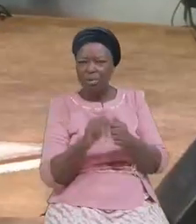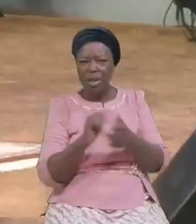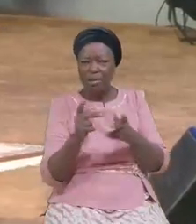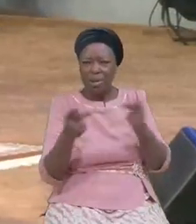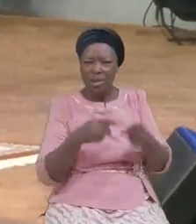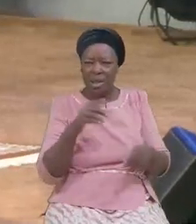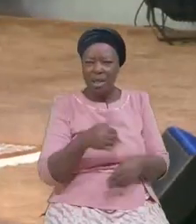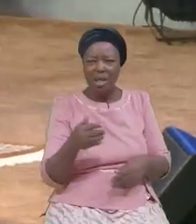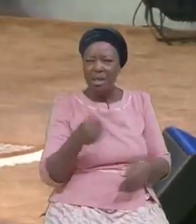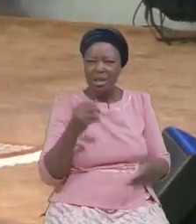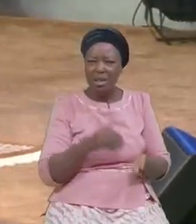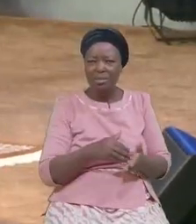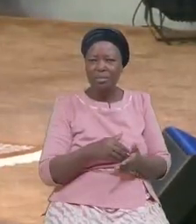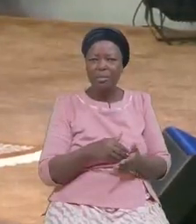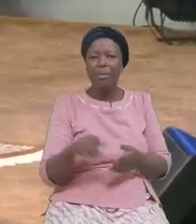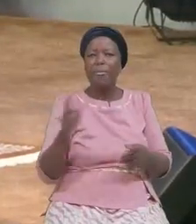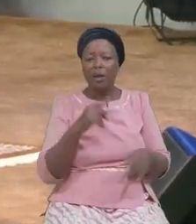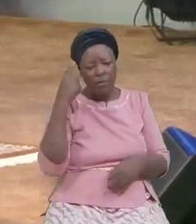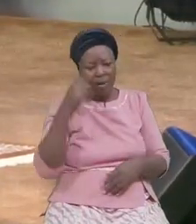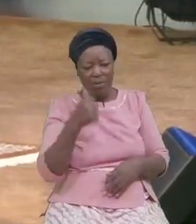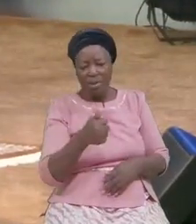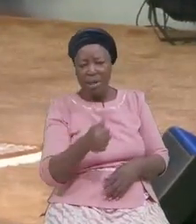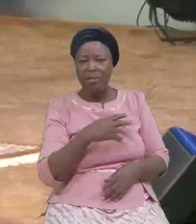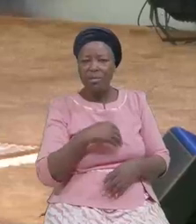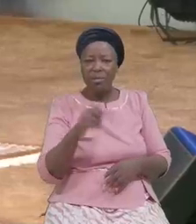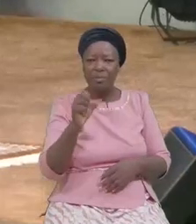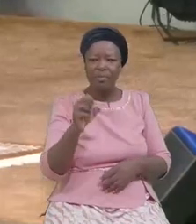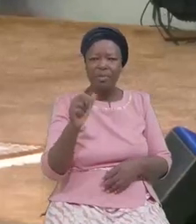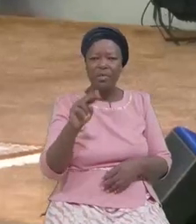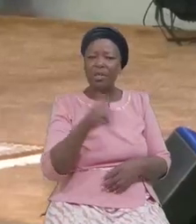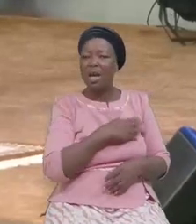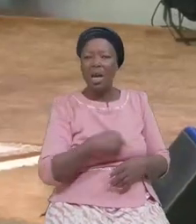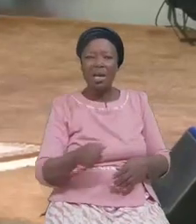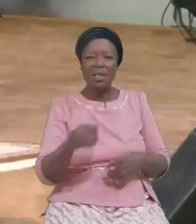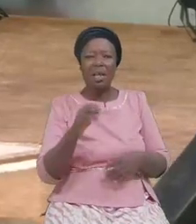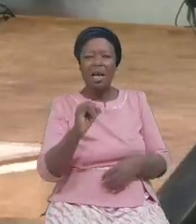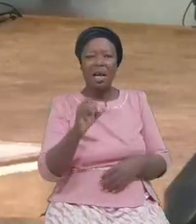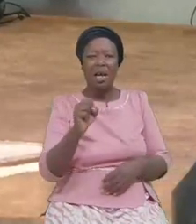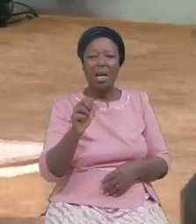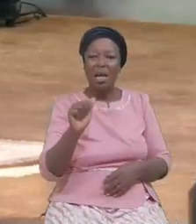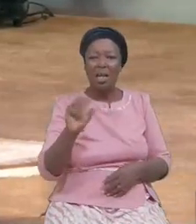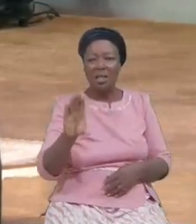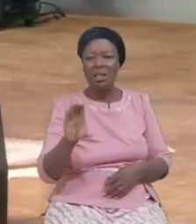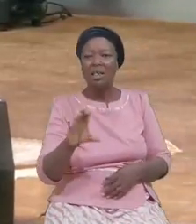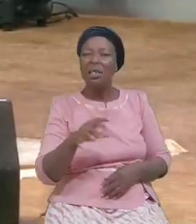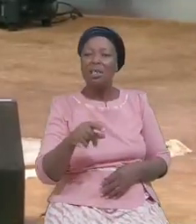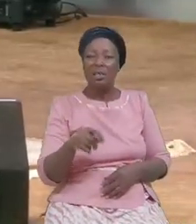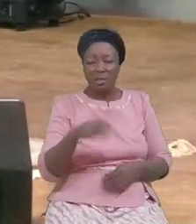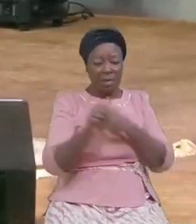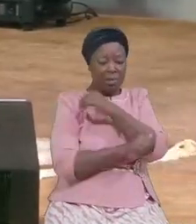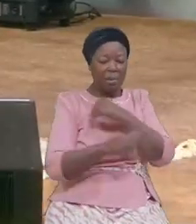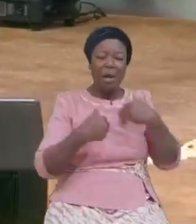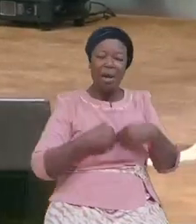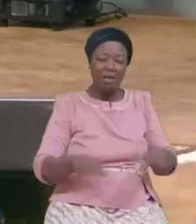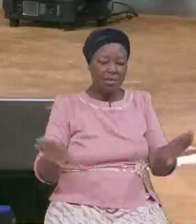la dot pour lui, pour Sarah, ni pour Isaac, il a déjà bloqué la pensée concernant d'où il